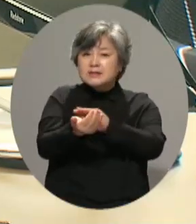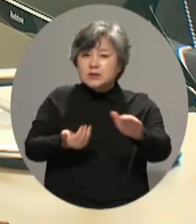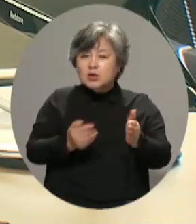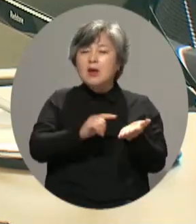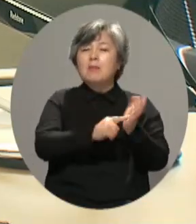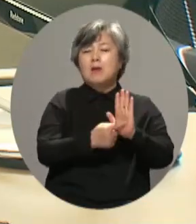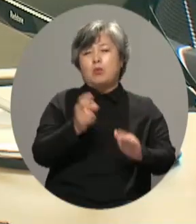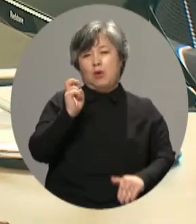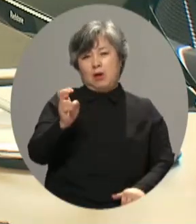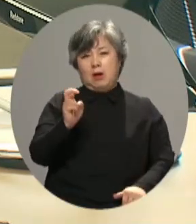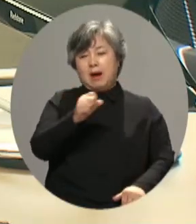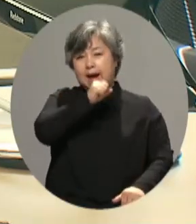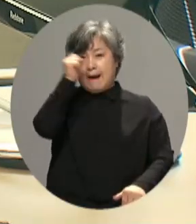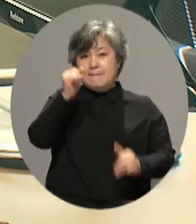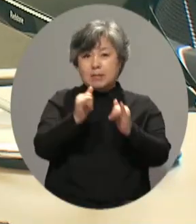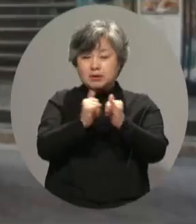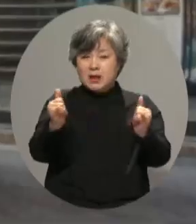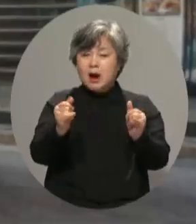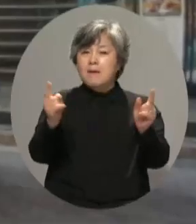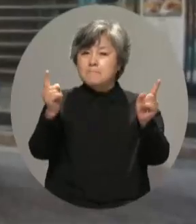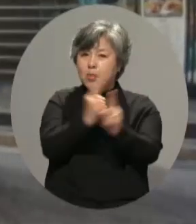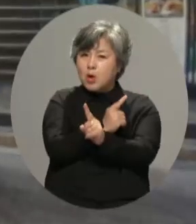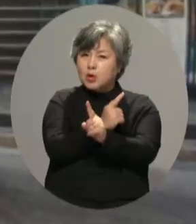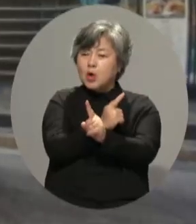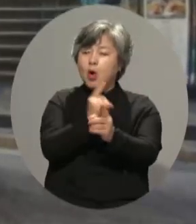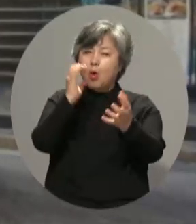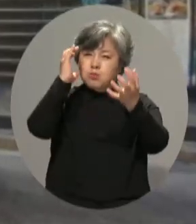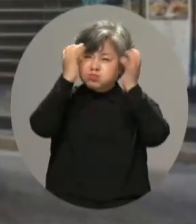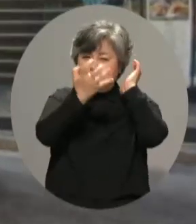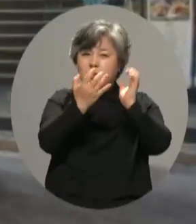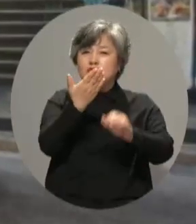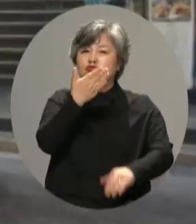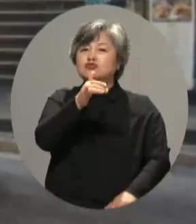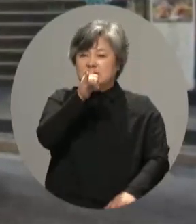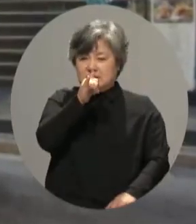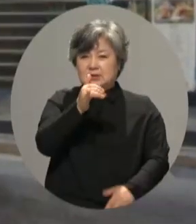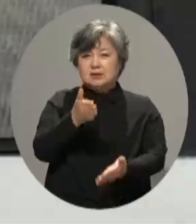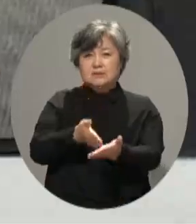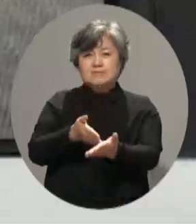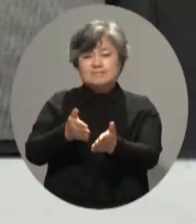보이는데 합격자가 일부 변경되는 혼란이 예상됩니다 mbc 뉴스 한번 씁니다